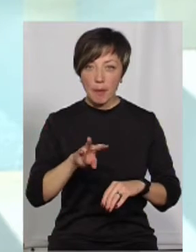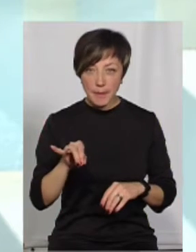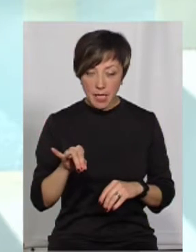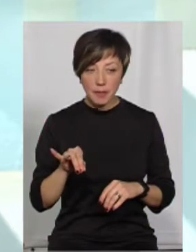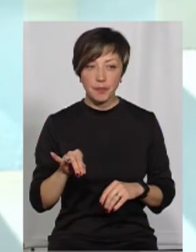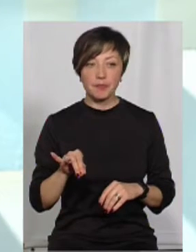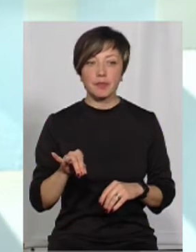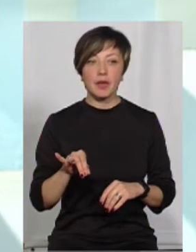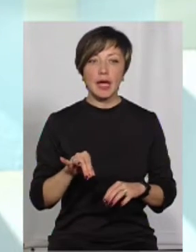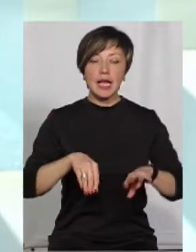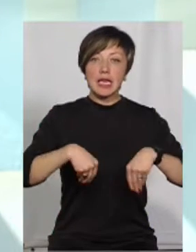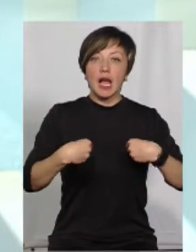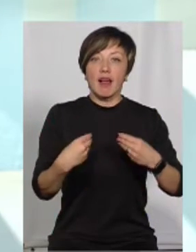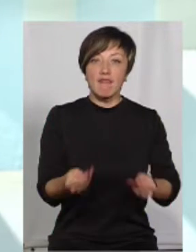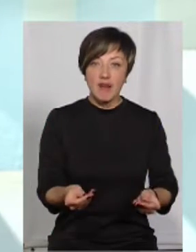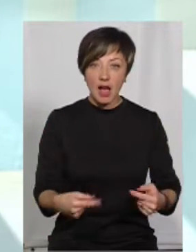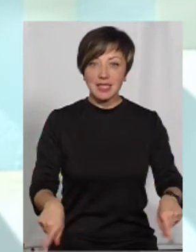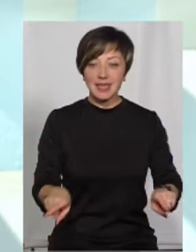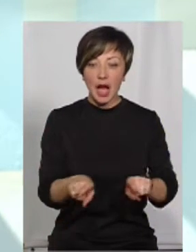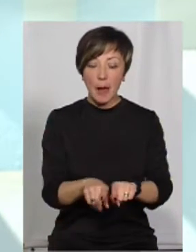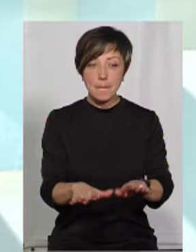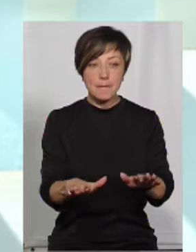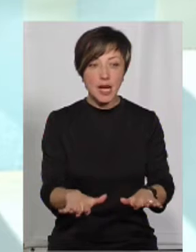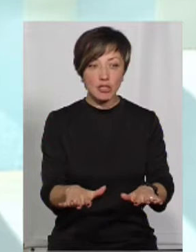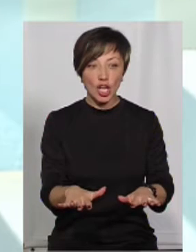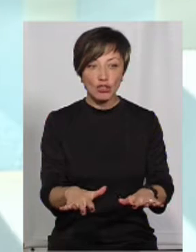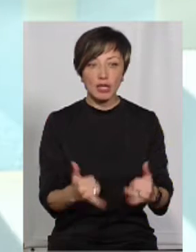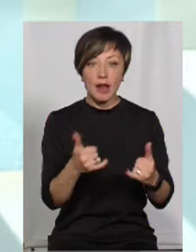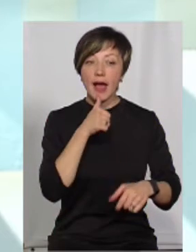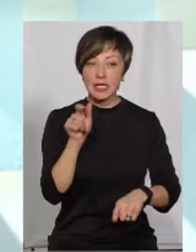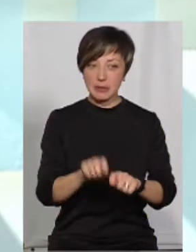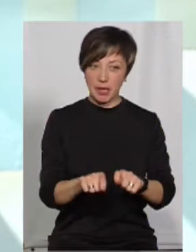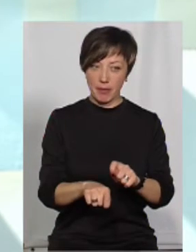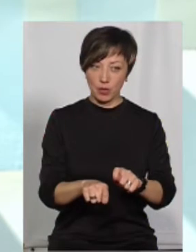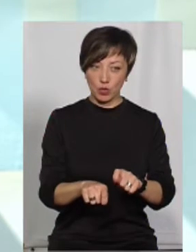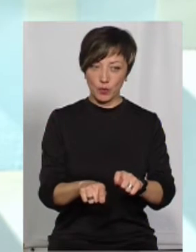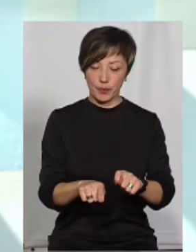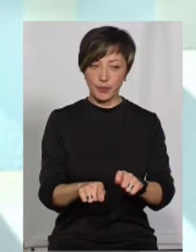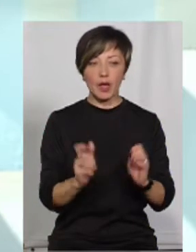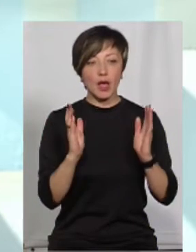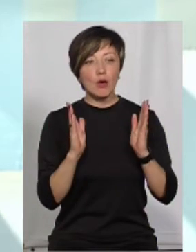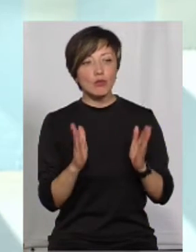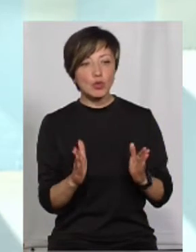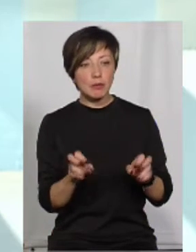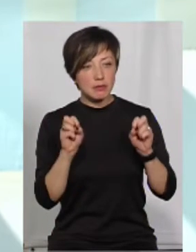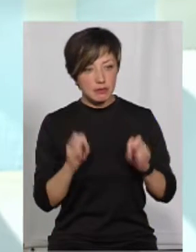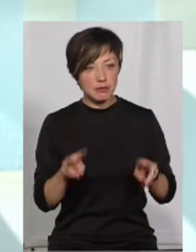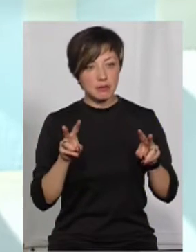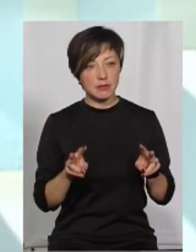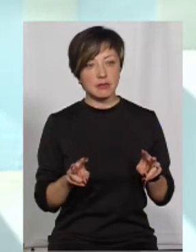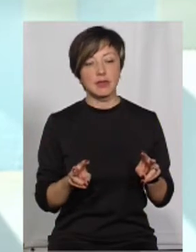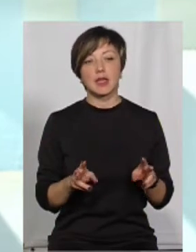і надавати, скажімо, такий майданчик для експерименту. Тобто будемо навіть